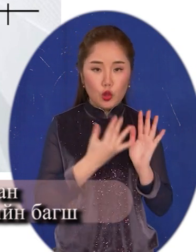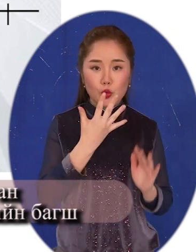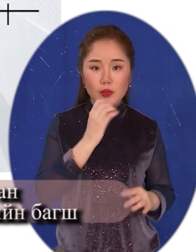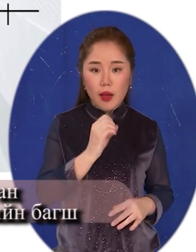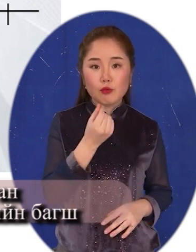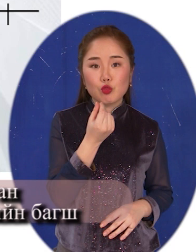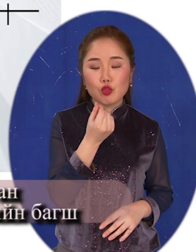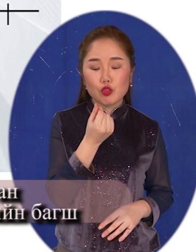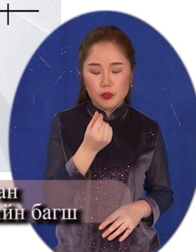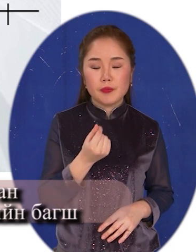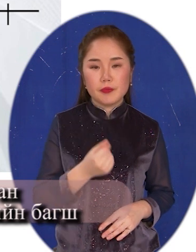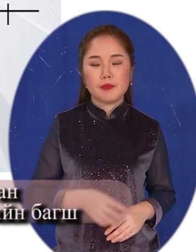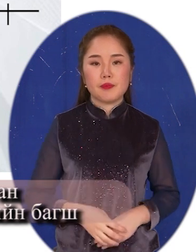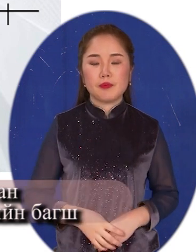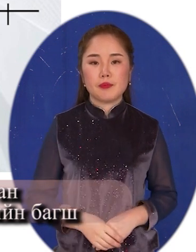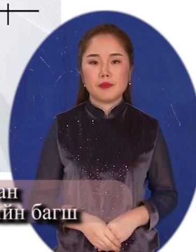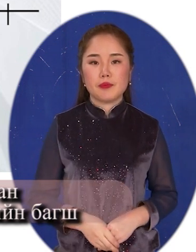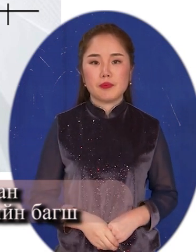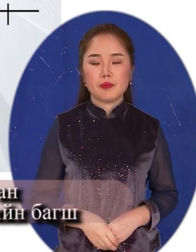750 төгрүк болду.